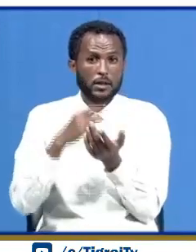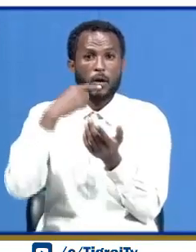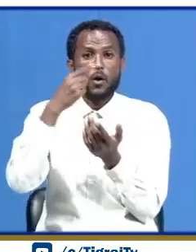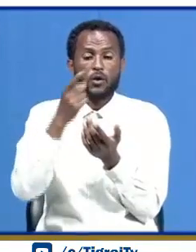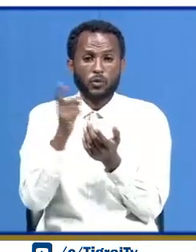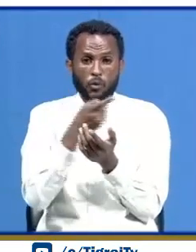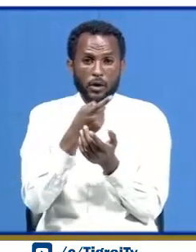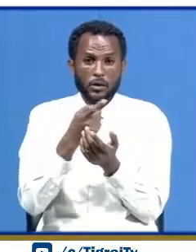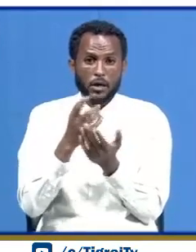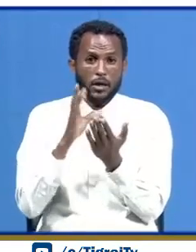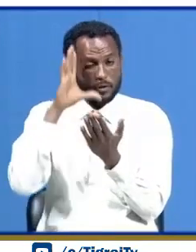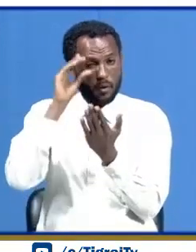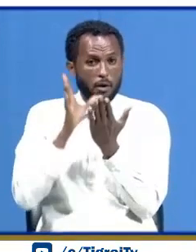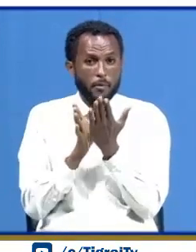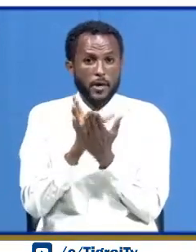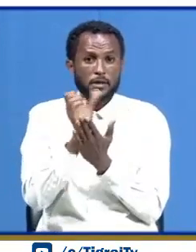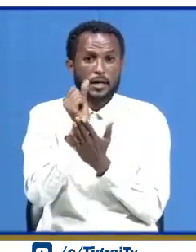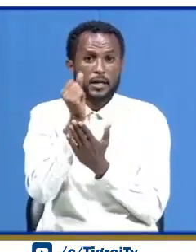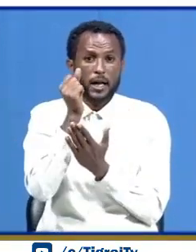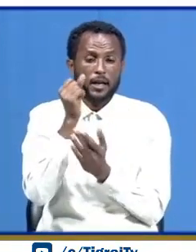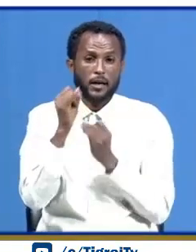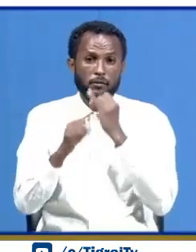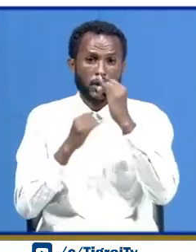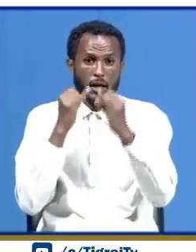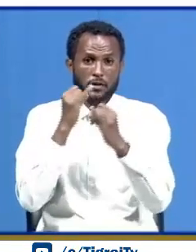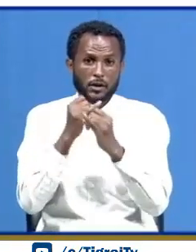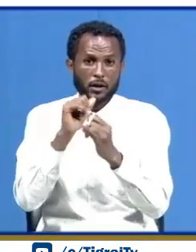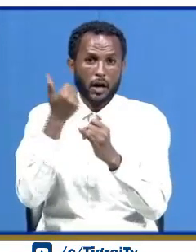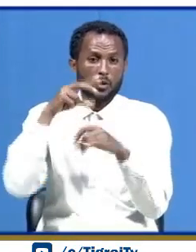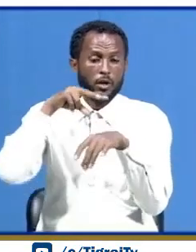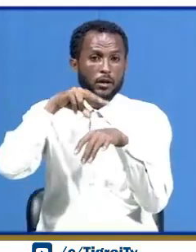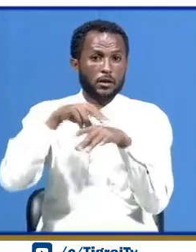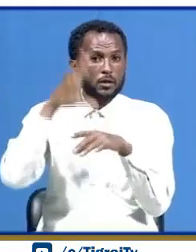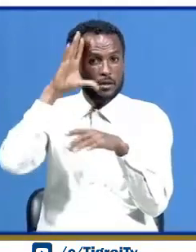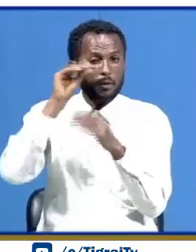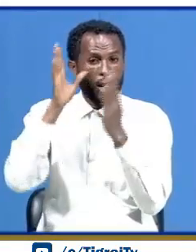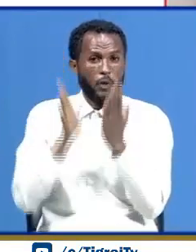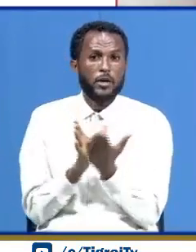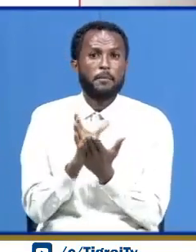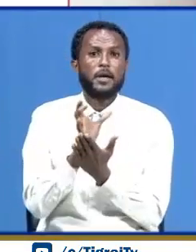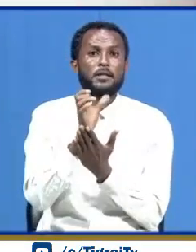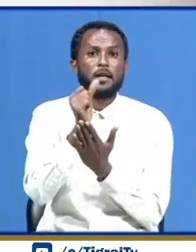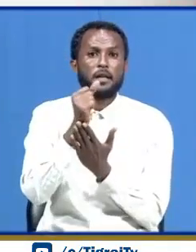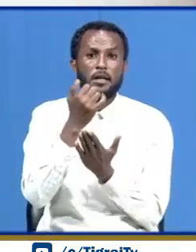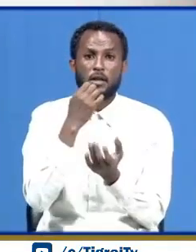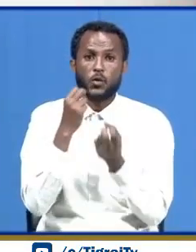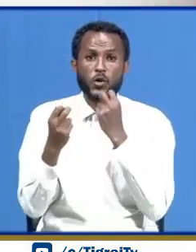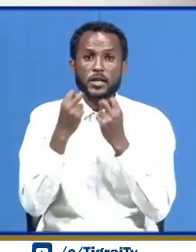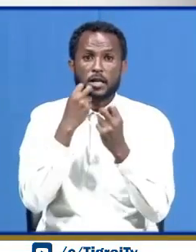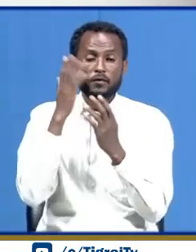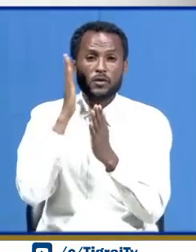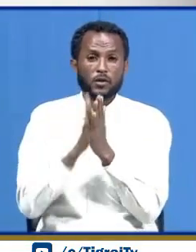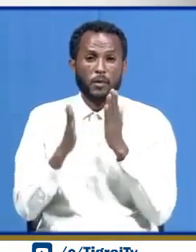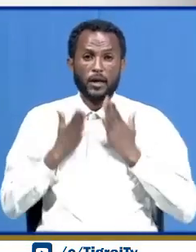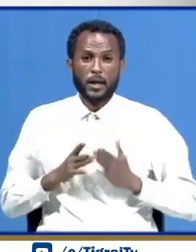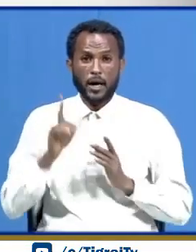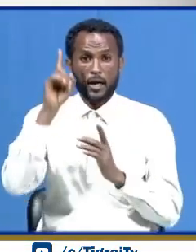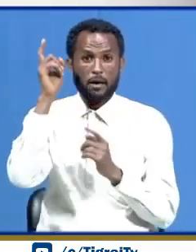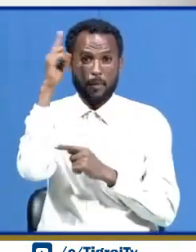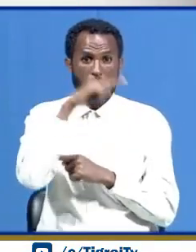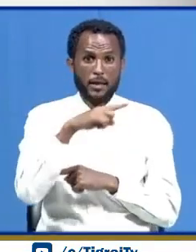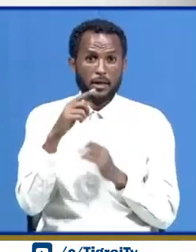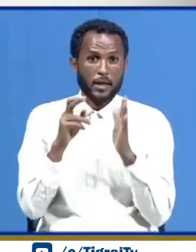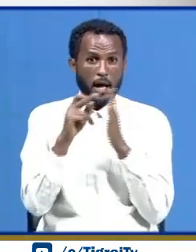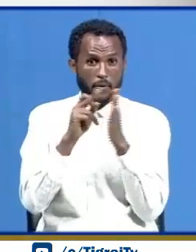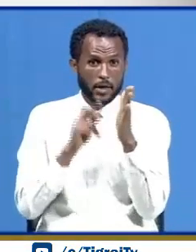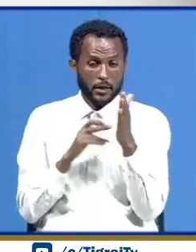እንትኾና ሂማን ራይትስ ዎች ኣምነስቲ ኢንተርናሽናልን ካልኦት ትካላት ተጣቕቲ ሰብኣዊ መሰልን እውን ገበን ዝፈጸሙ ኣካላት ሓደ መዓልቲ ናብ ሕጊ ከም